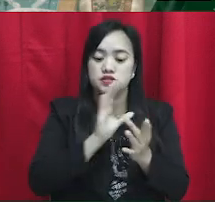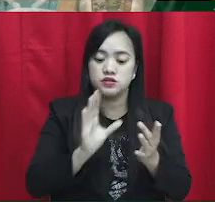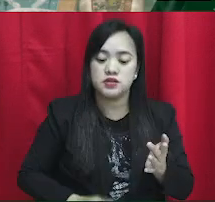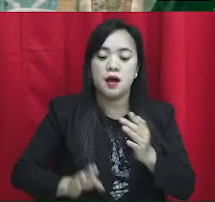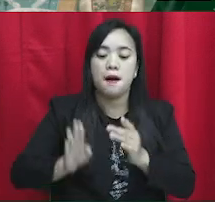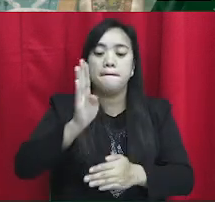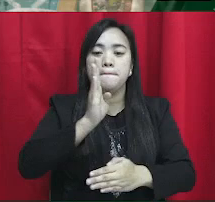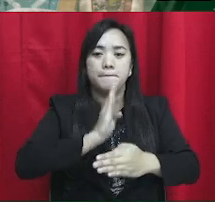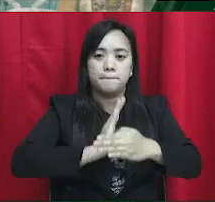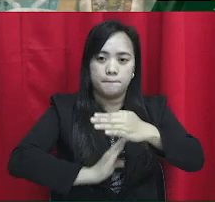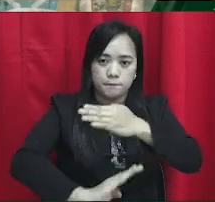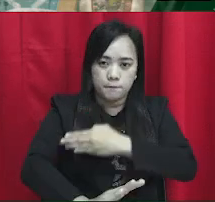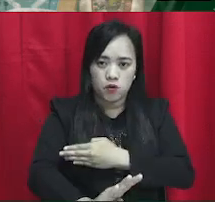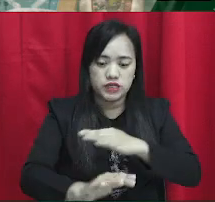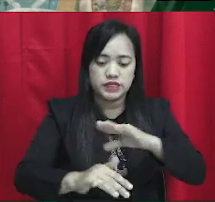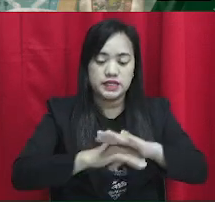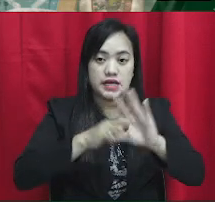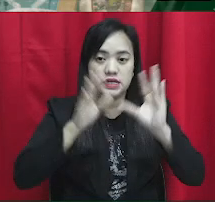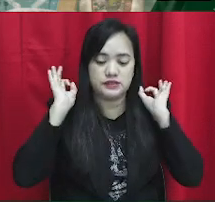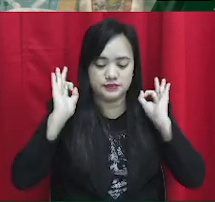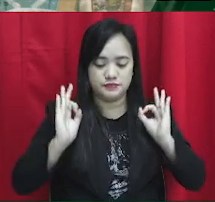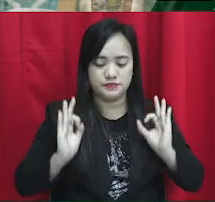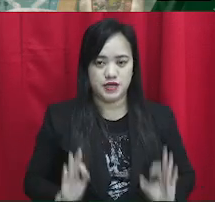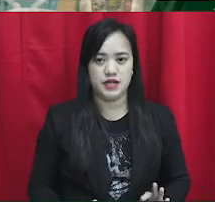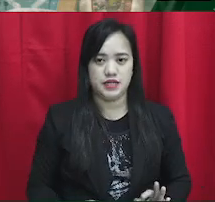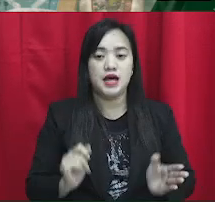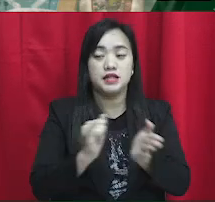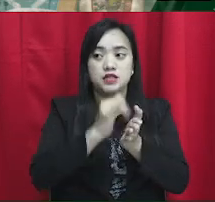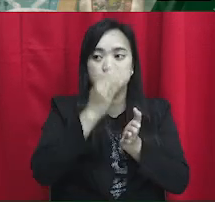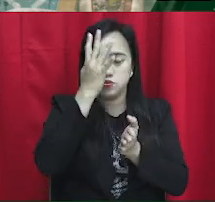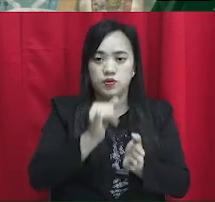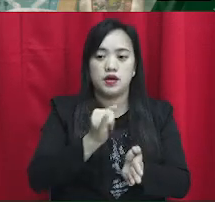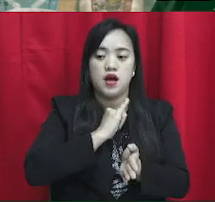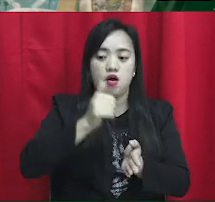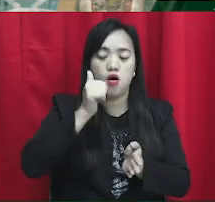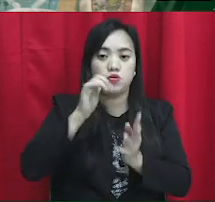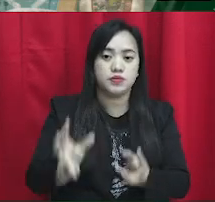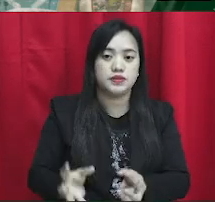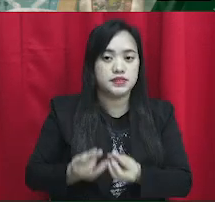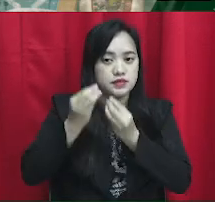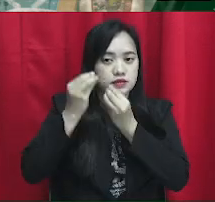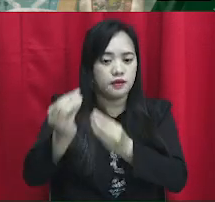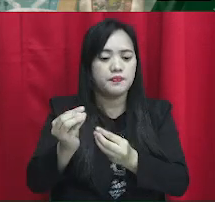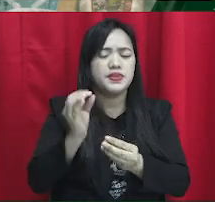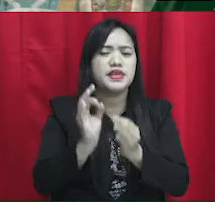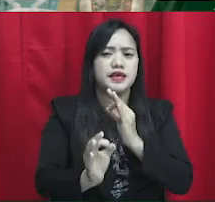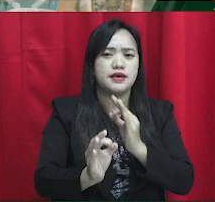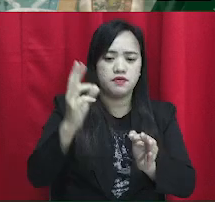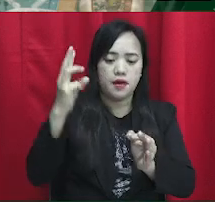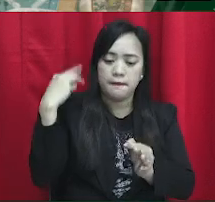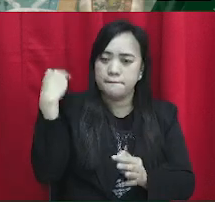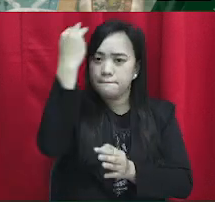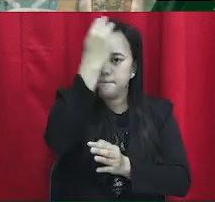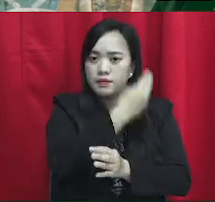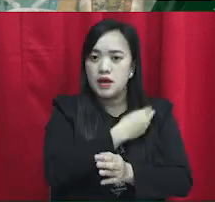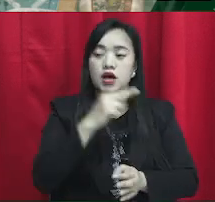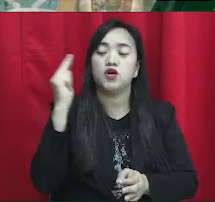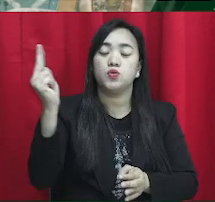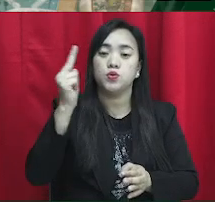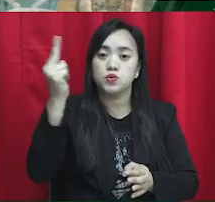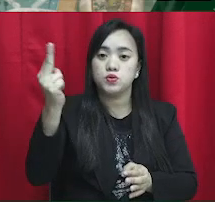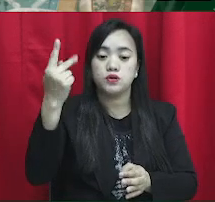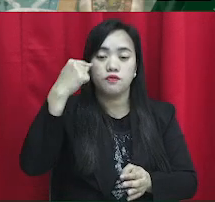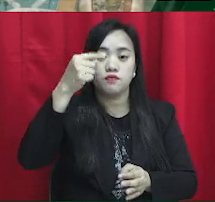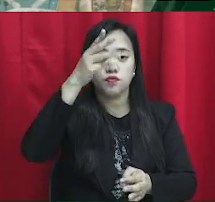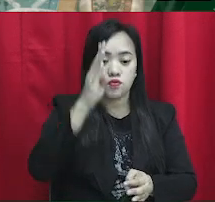what I'm trying to give to you, brethren, para sa mga nananay na dyan, dapat kung si Mary ay ginamit ng Diyos